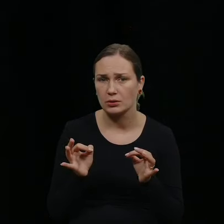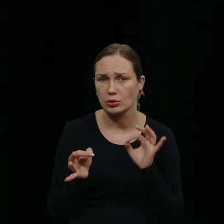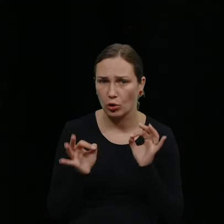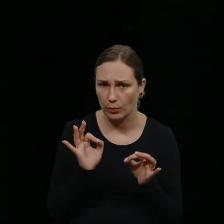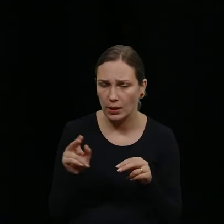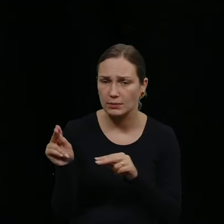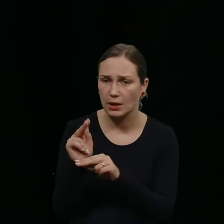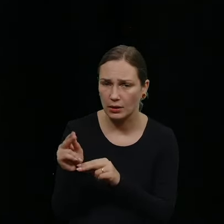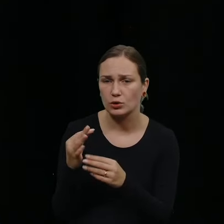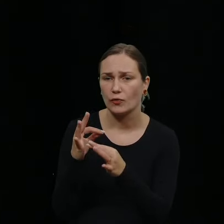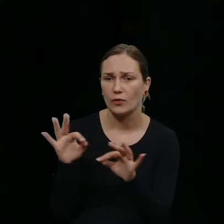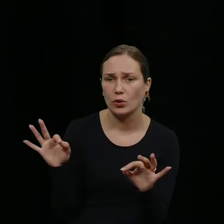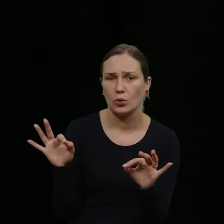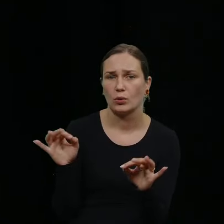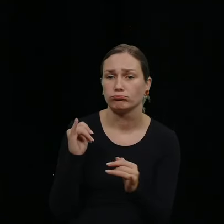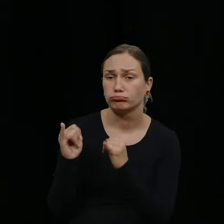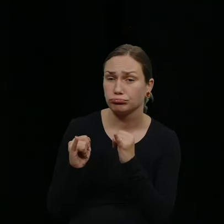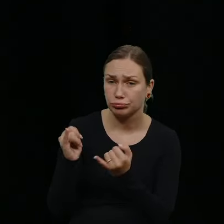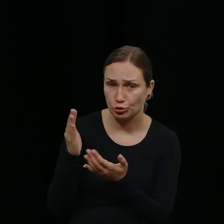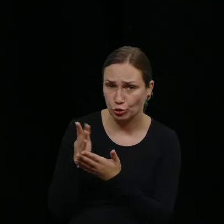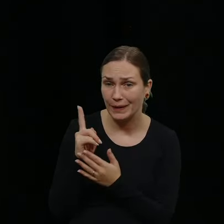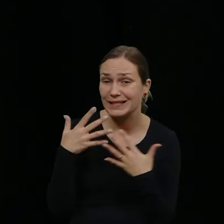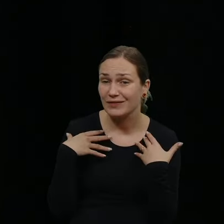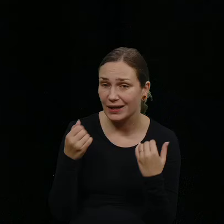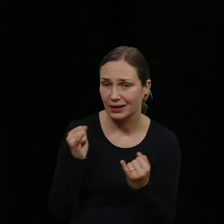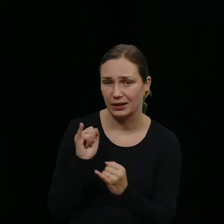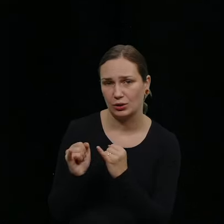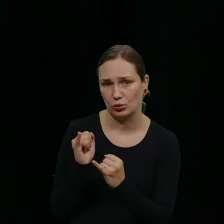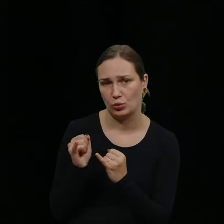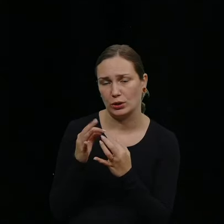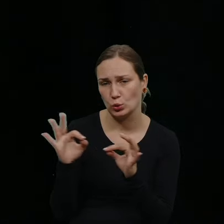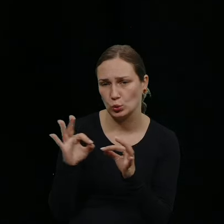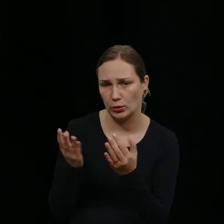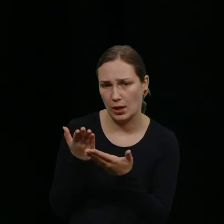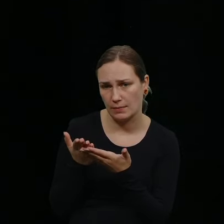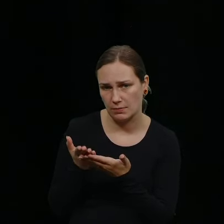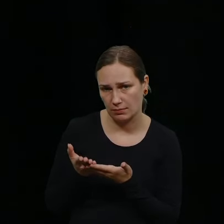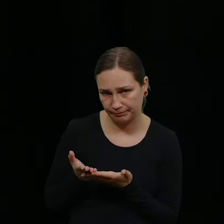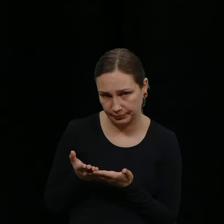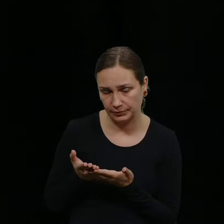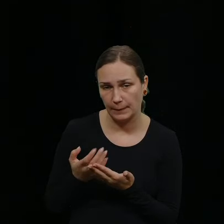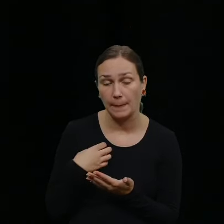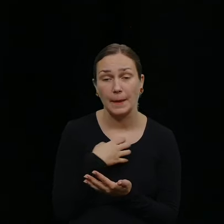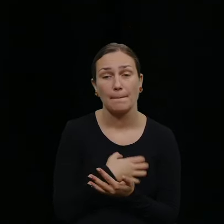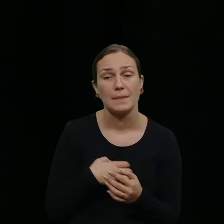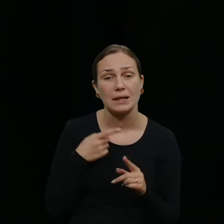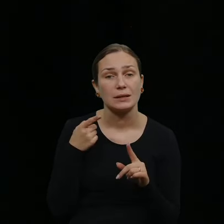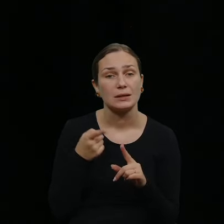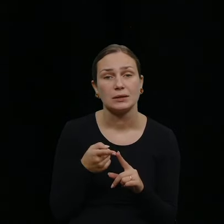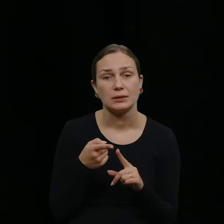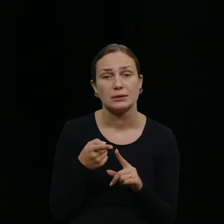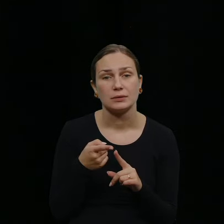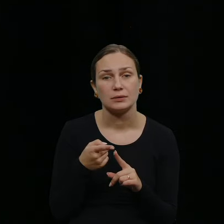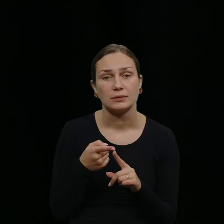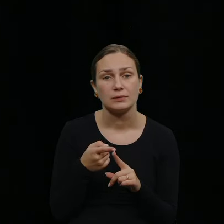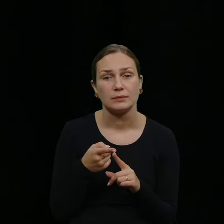normalias pataisas, kritikuodami, bet sveikai su siūlymais, reiškia, ir pagrindinis tikslas tai yra